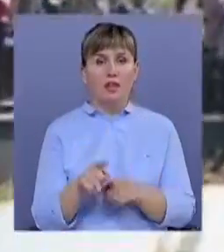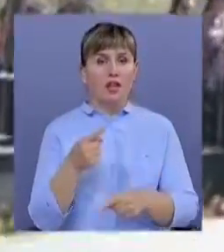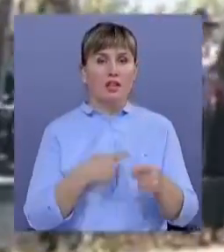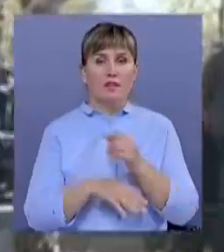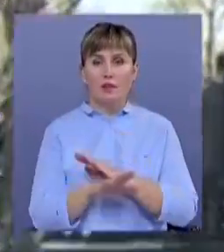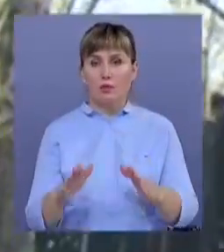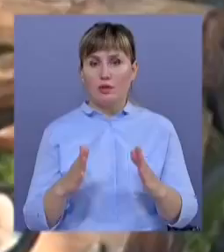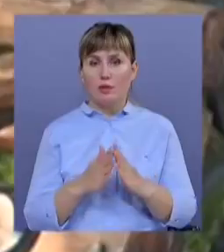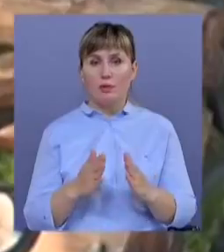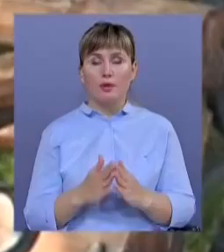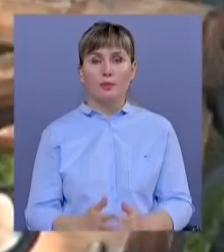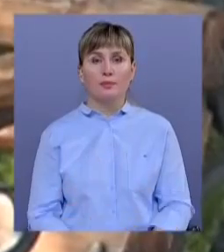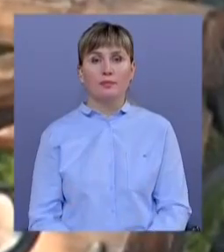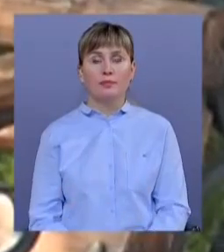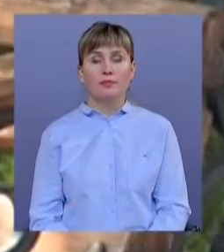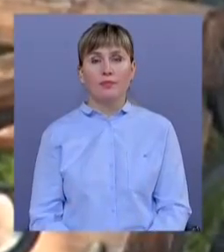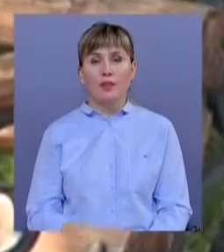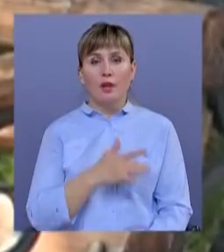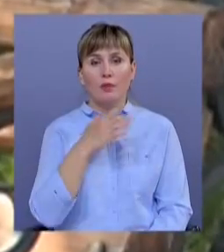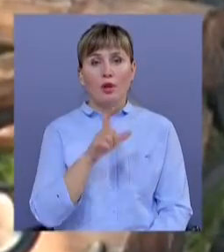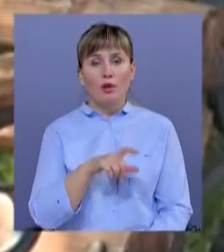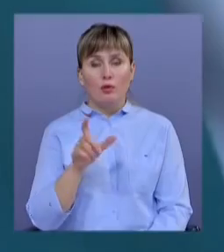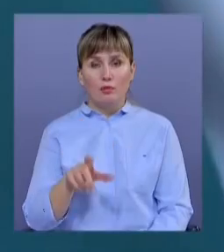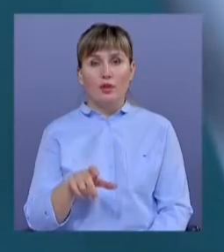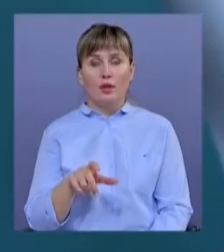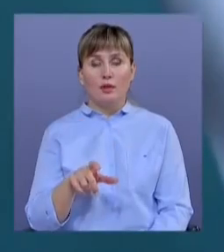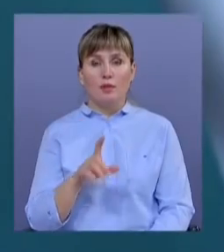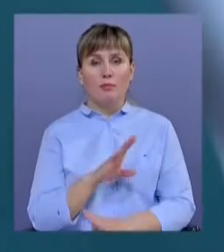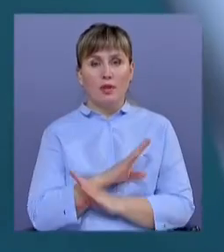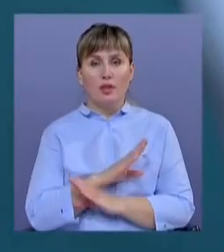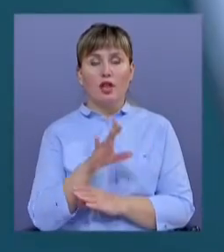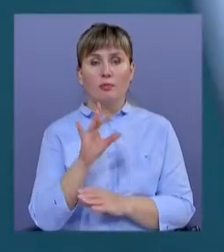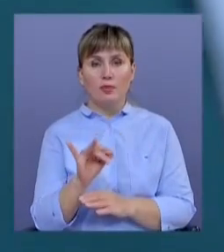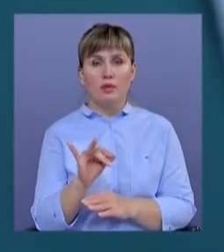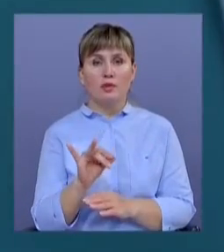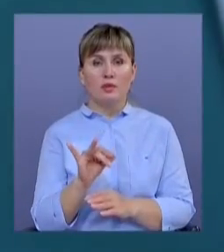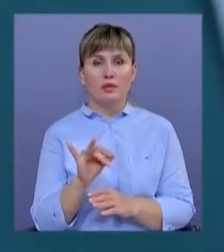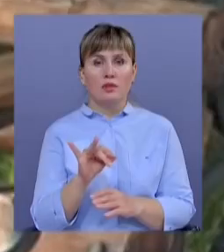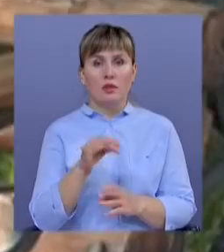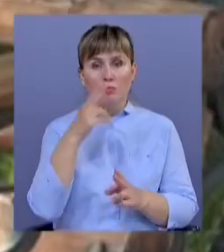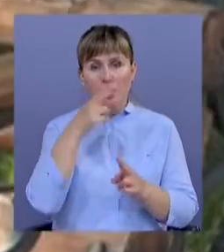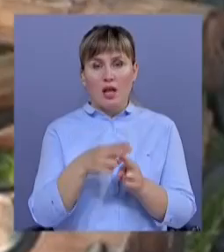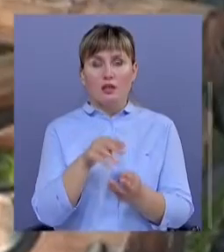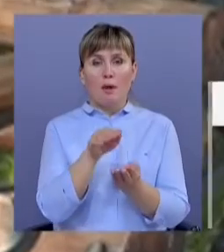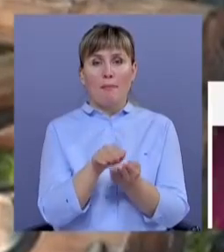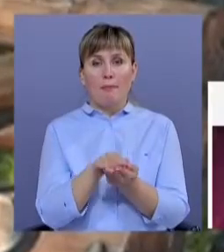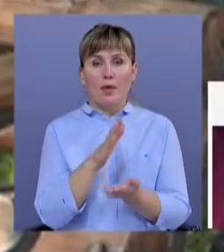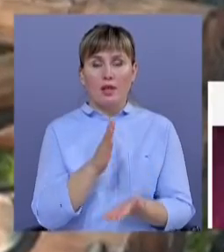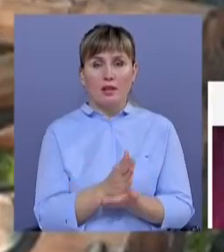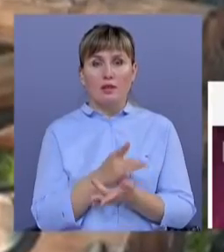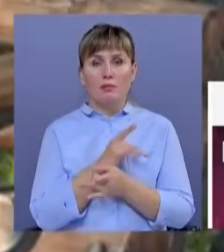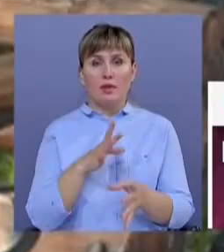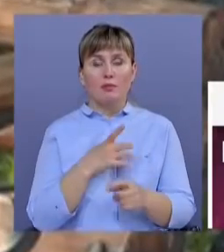вернулись домой. Много людей погибло в эту войну, но тут же есть братская могила. Праздник достался